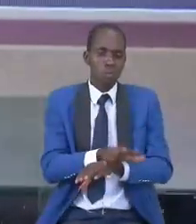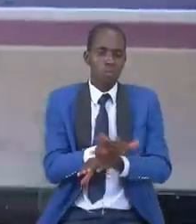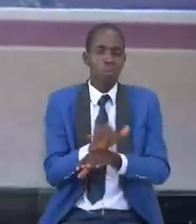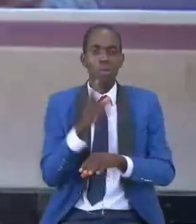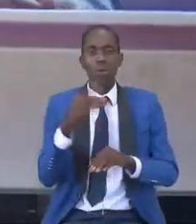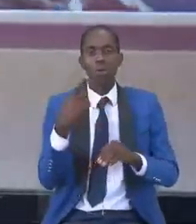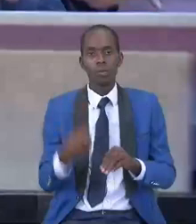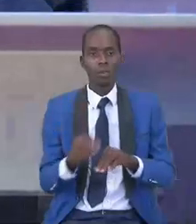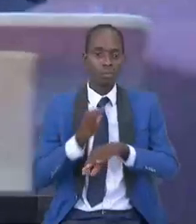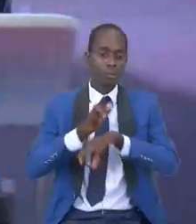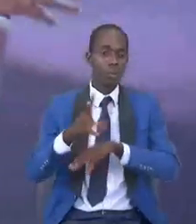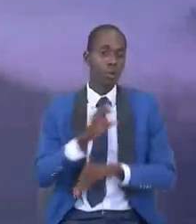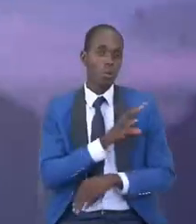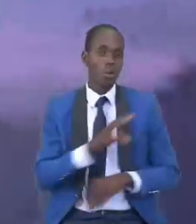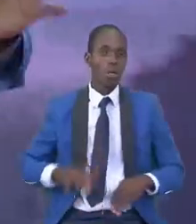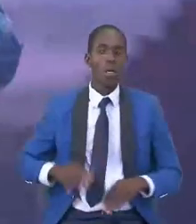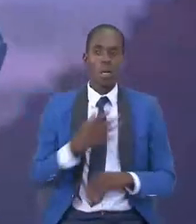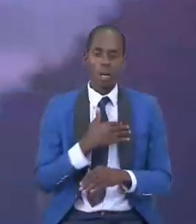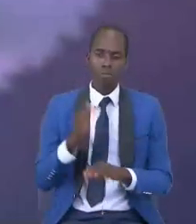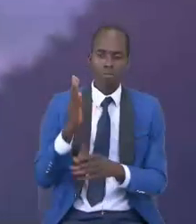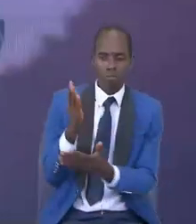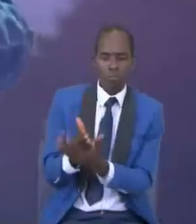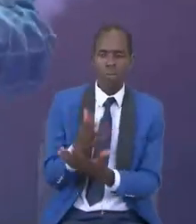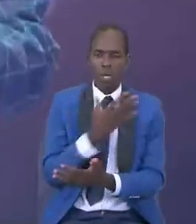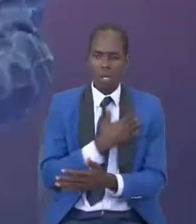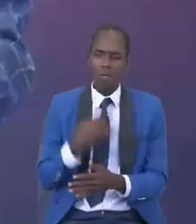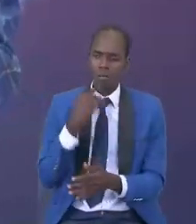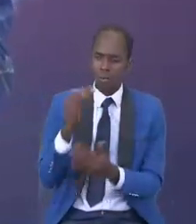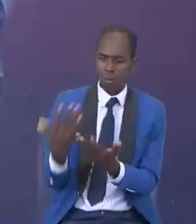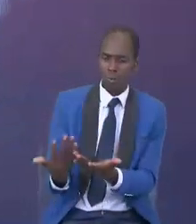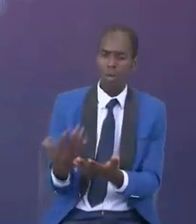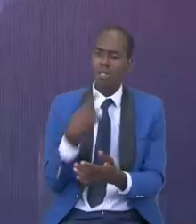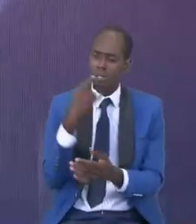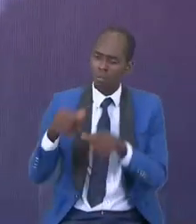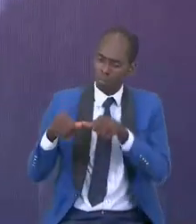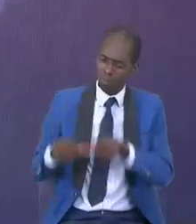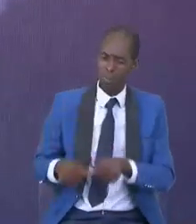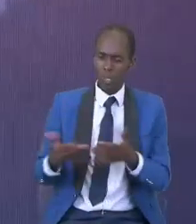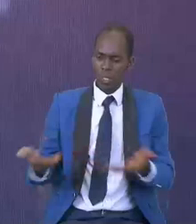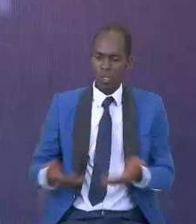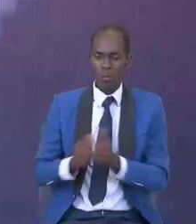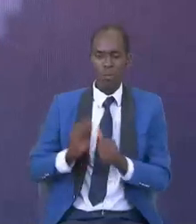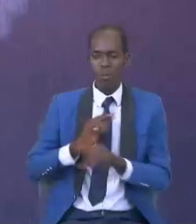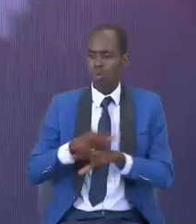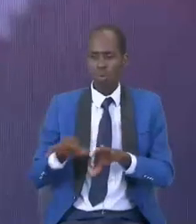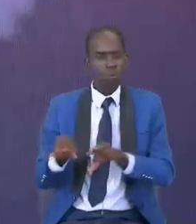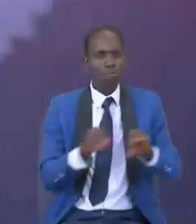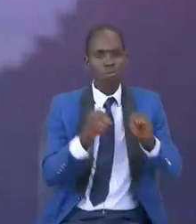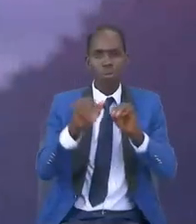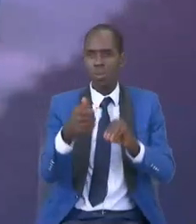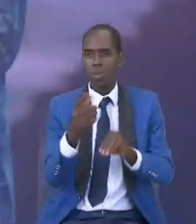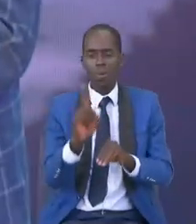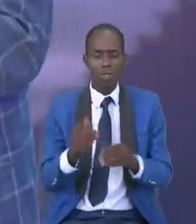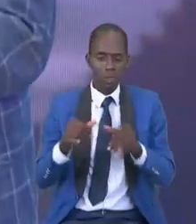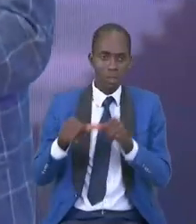impact du ministère de Christ. Alors ils l'ont retenu pour dire « Reste ici avec nous, ne va